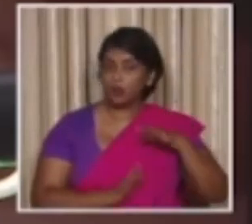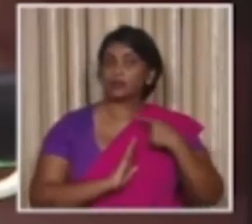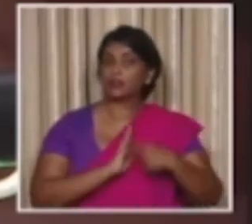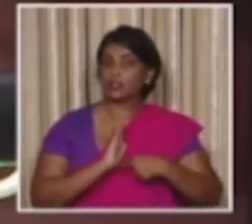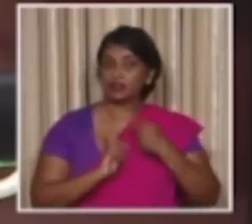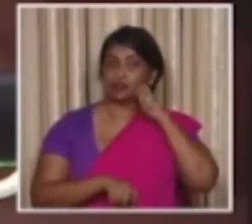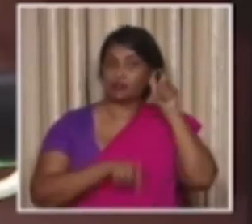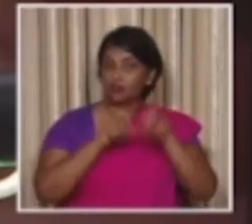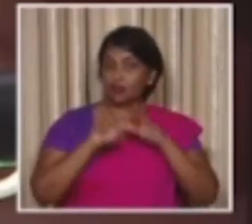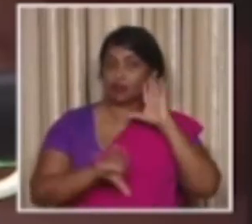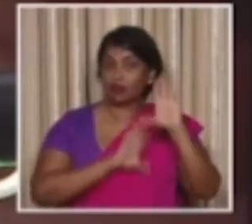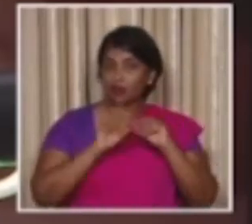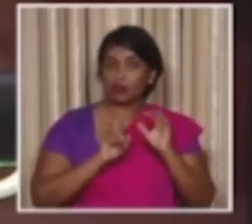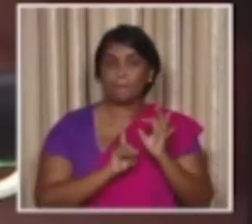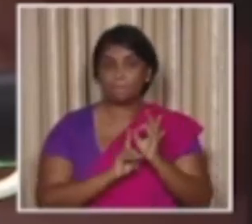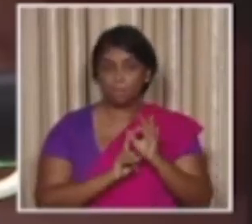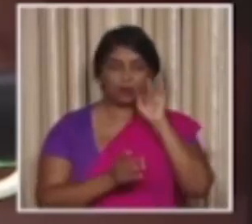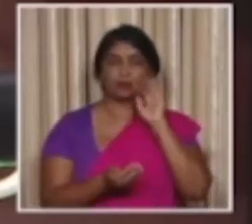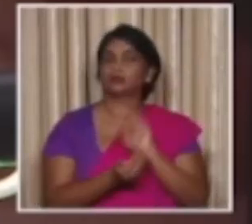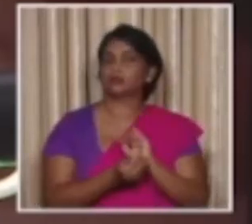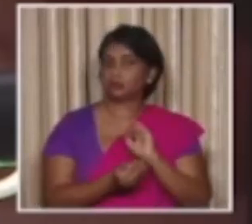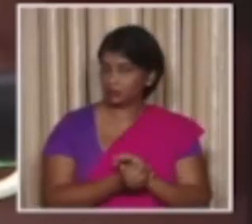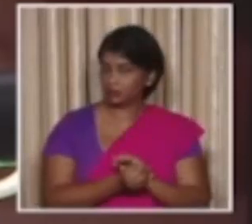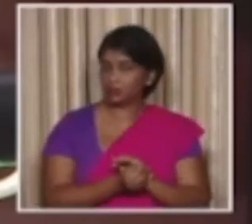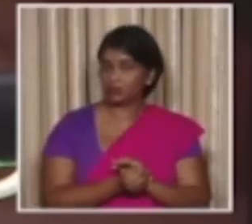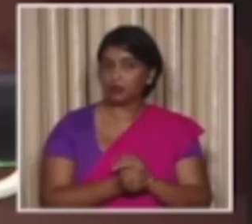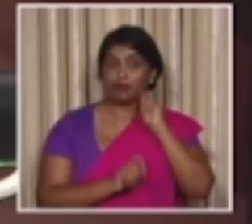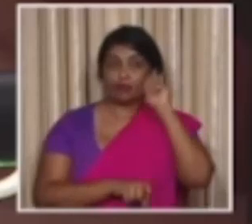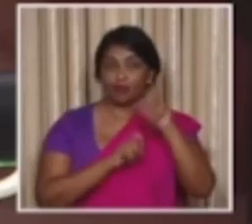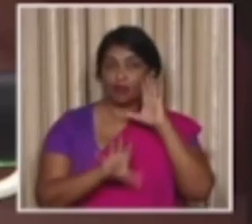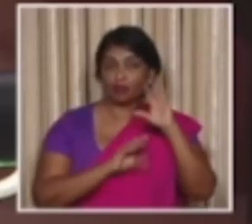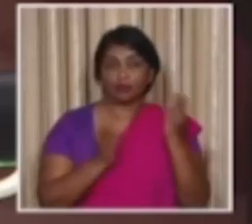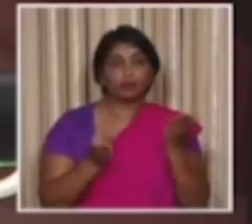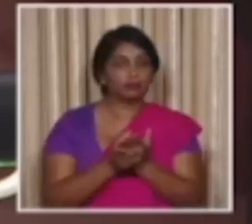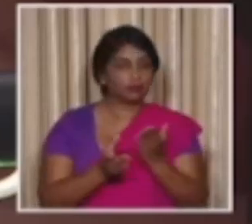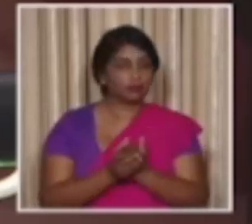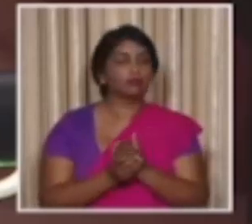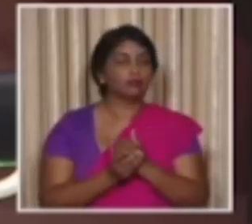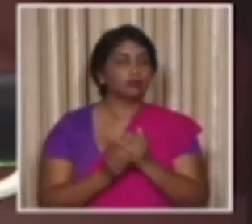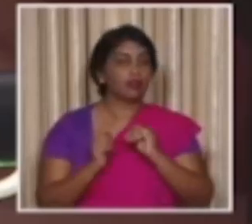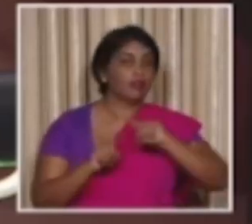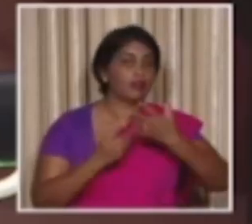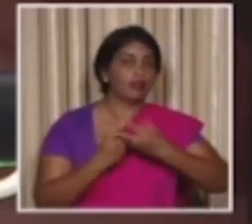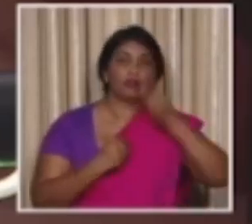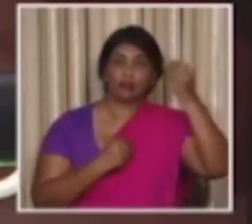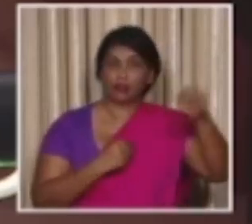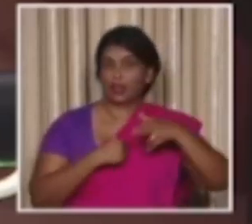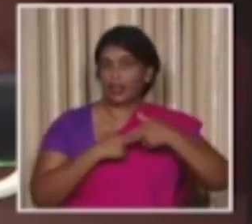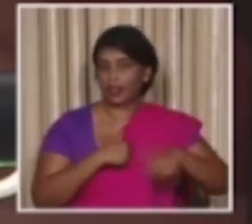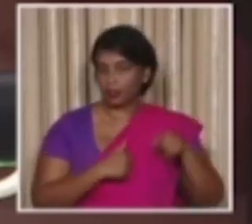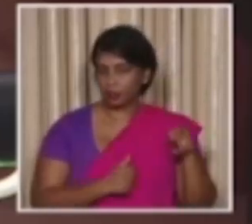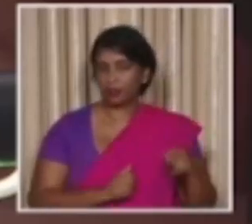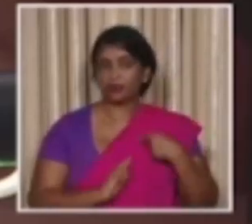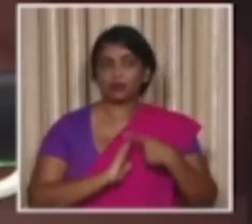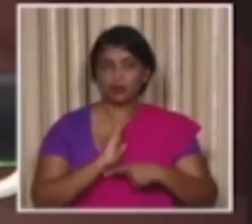ලංකා පුරවැසියන්ගේ දත්තවල පෞද්ගලික ආරක්ෂාව සහ පුරවැසි දත්ත පද්ධතියේ ප්‍රවේශයේ වෙනත් රටකට පැවරීම හේතුවෙන්